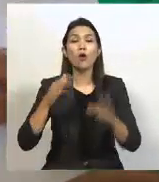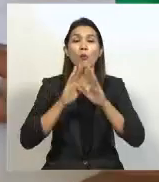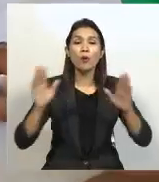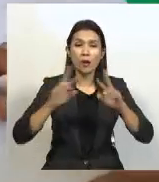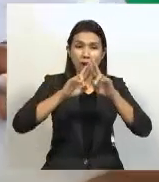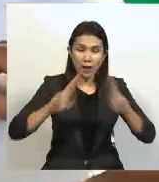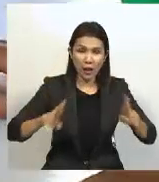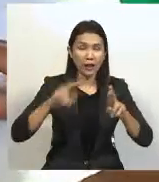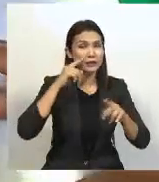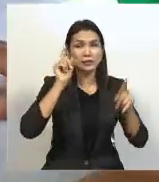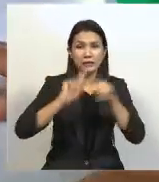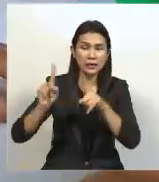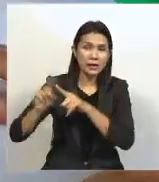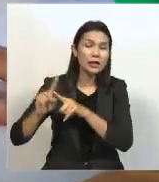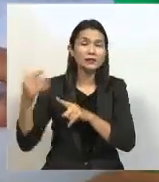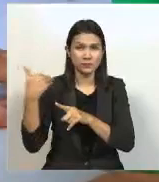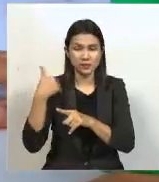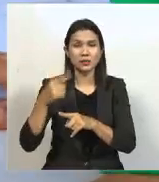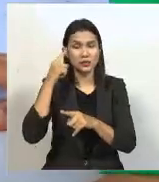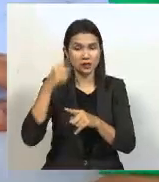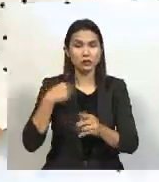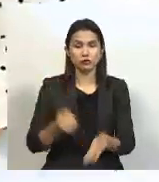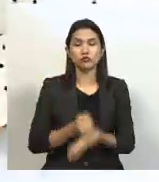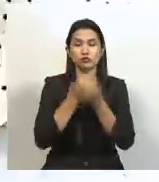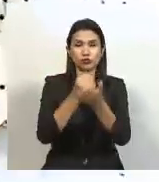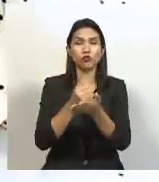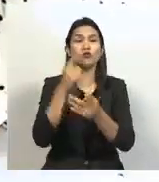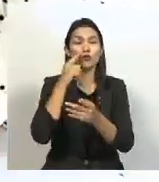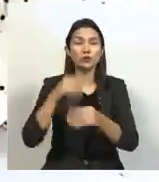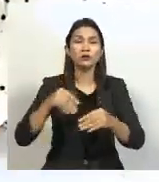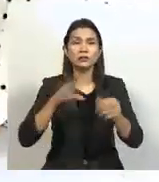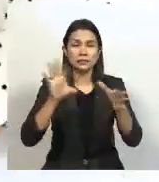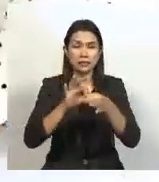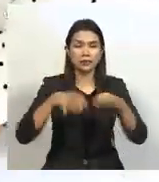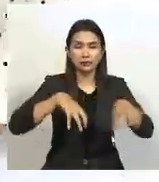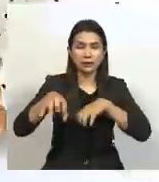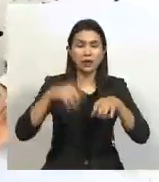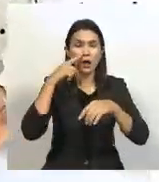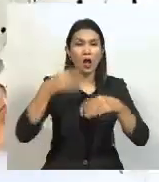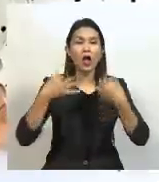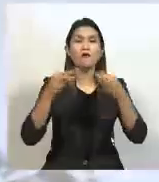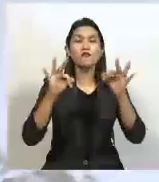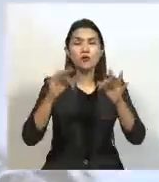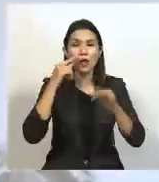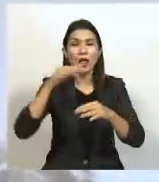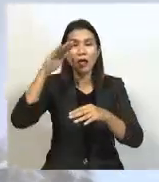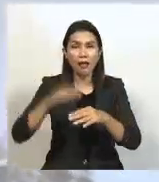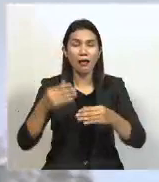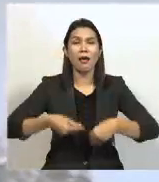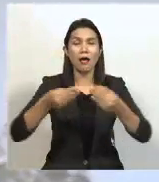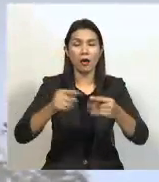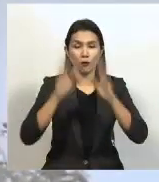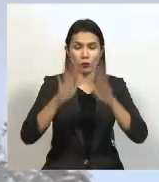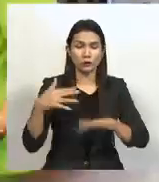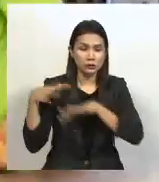ค้าครับทั้งโมเดิร์นเทรดและร้านสะดวกซื้อที่ได้ให้ความร่วมมือในการยุติจัดโปรโมชั่นลดแลกแจกแถมเพื่อให้เกิด